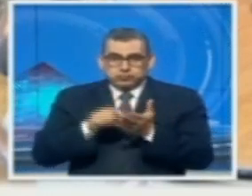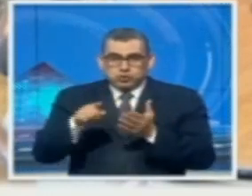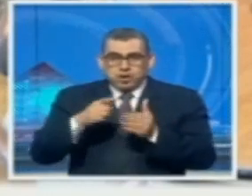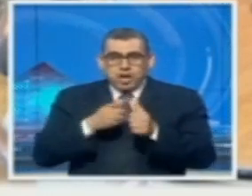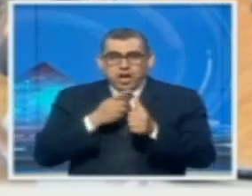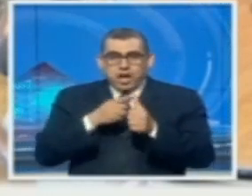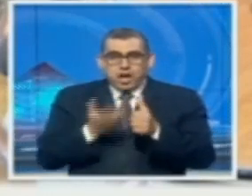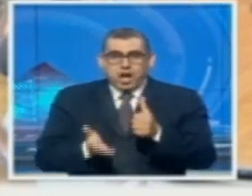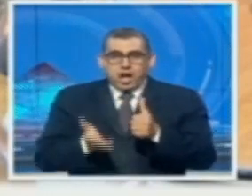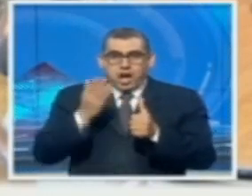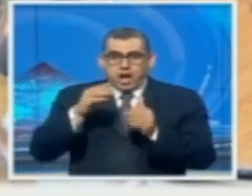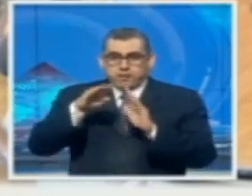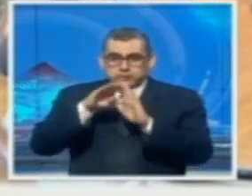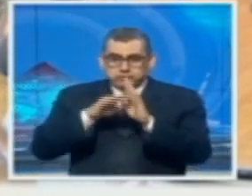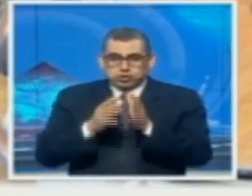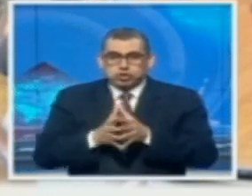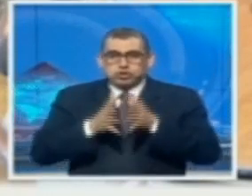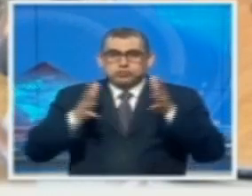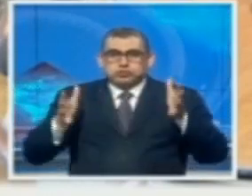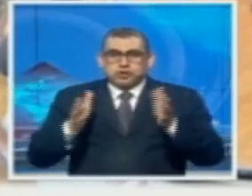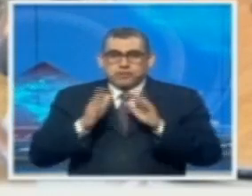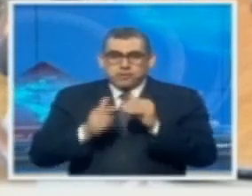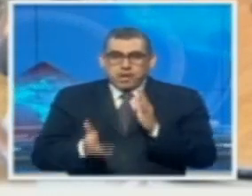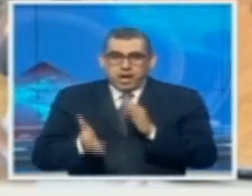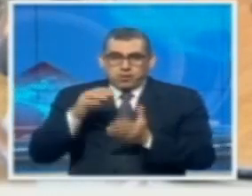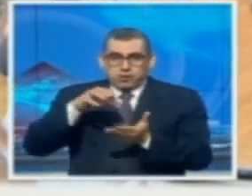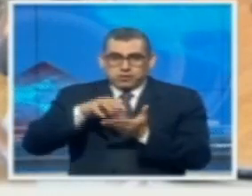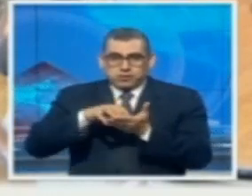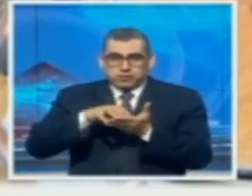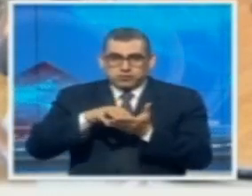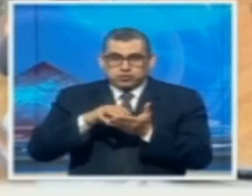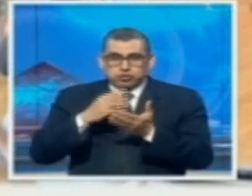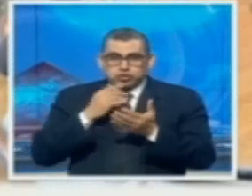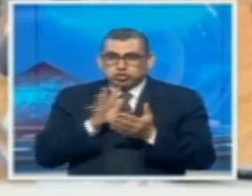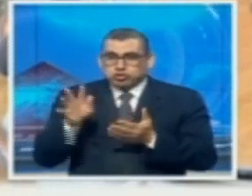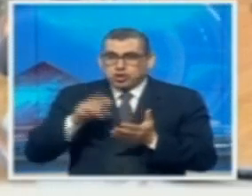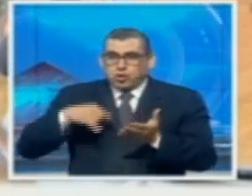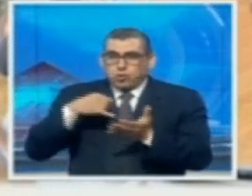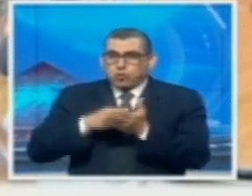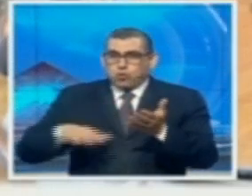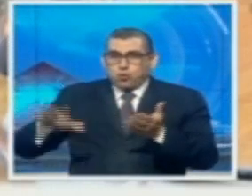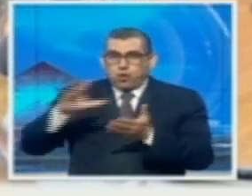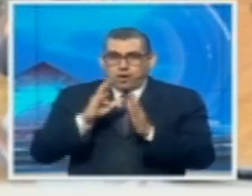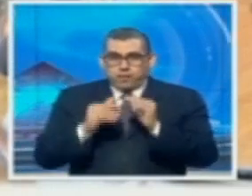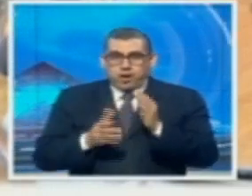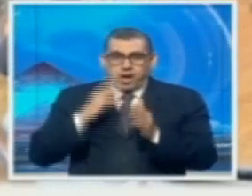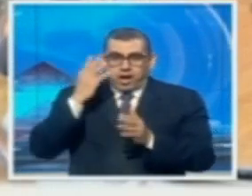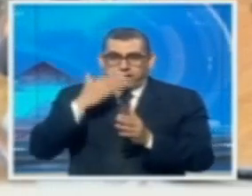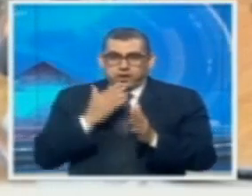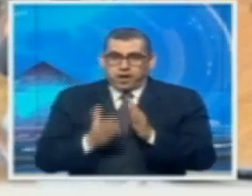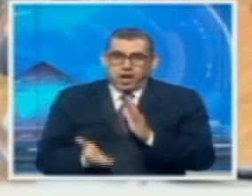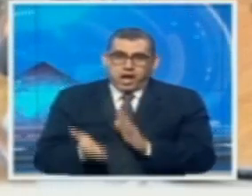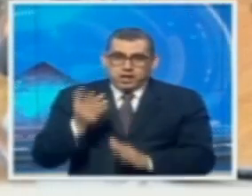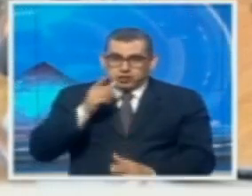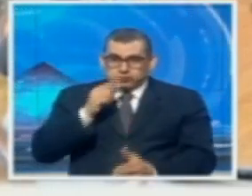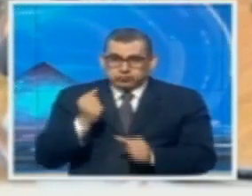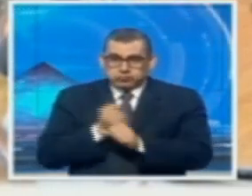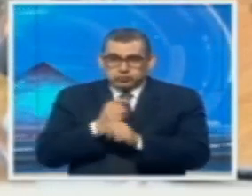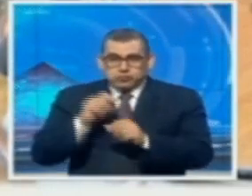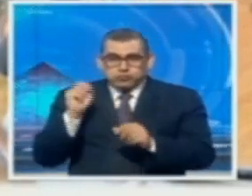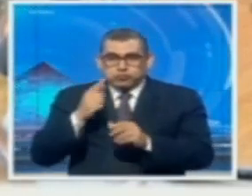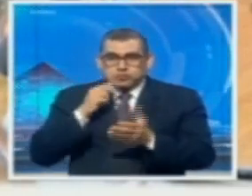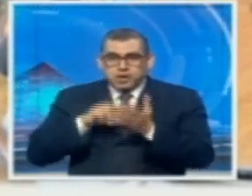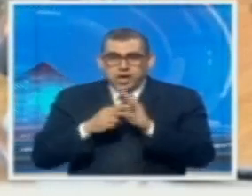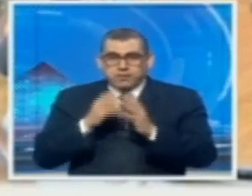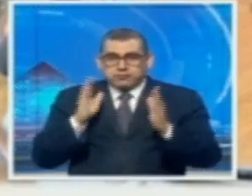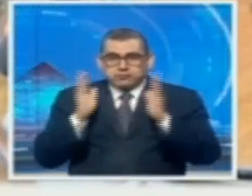أكبر المنظومات من نوعها على مستوى الشرق الأوسط وإفريقيا، وتهدف إلى سرعة احتواء